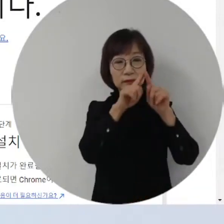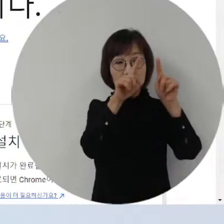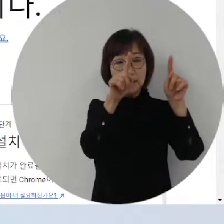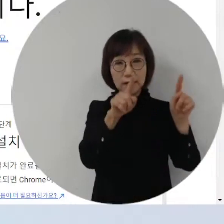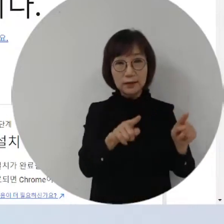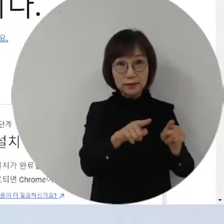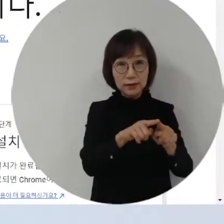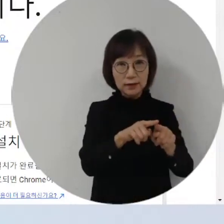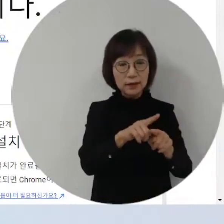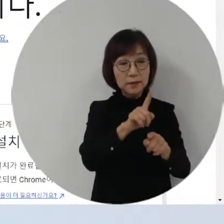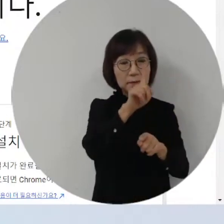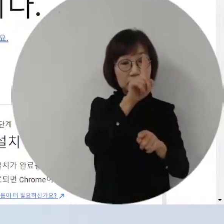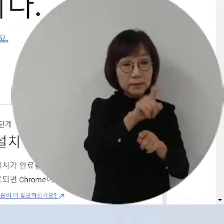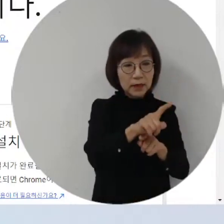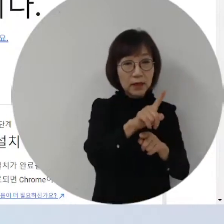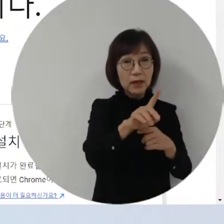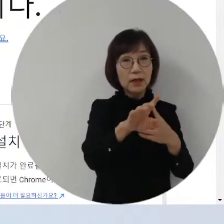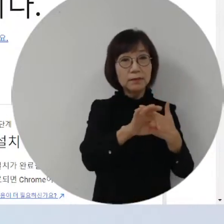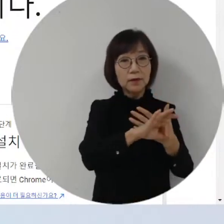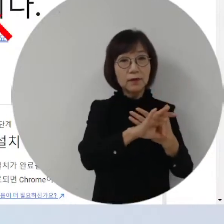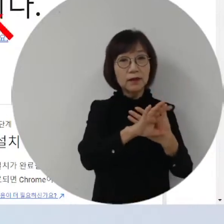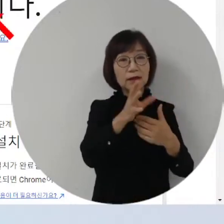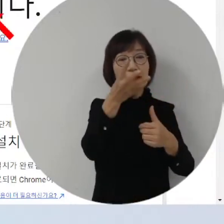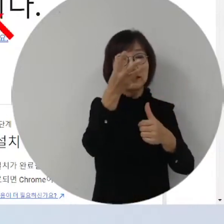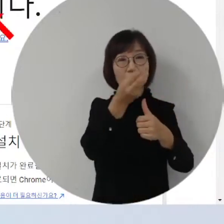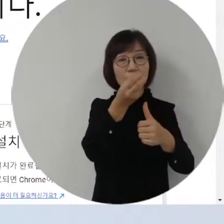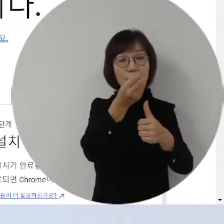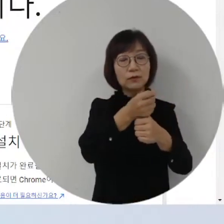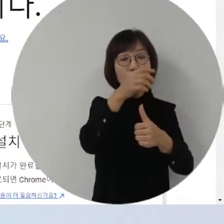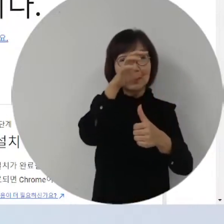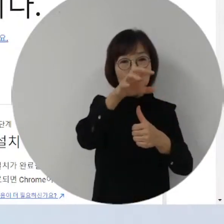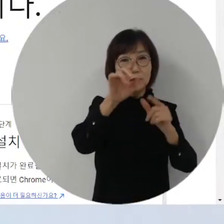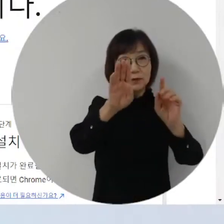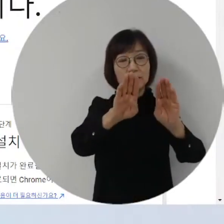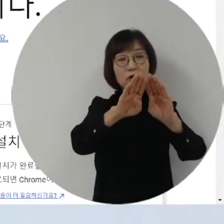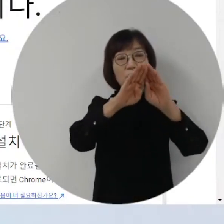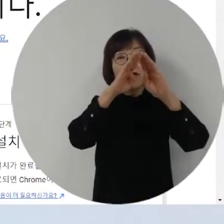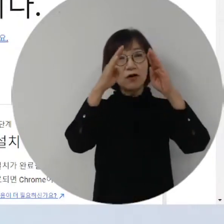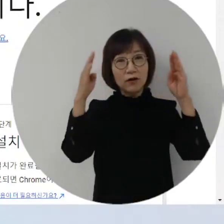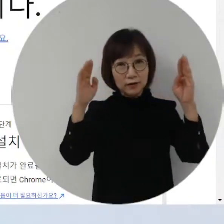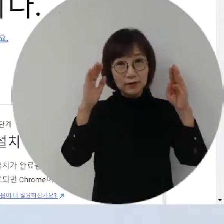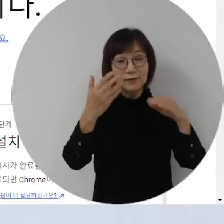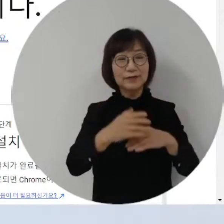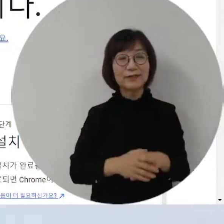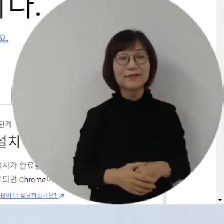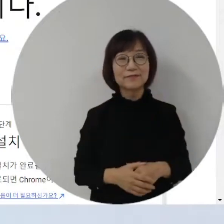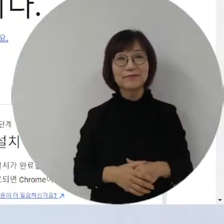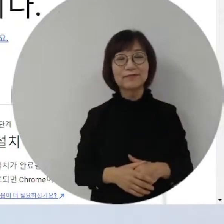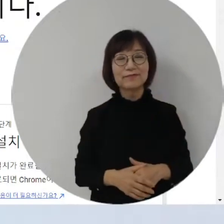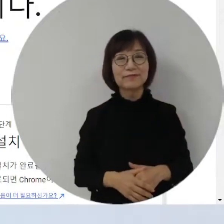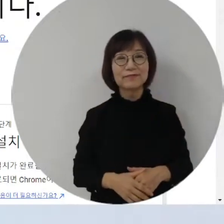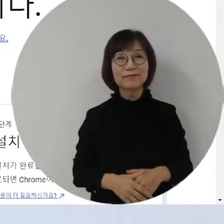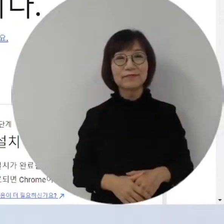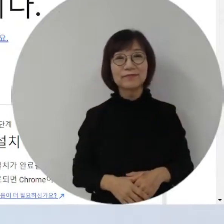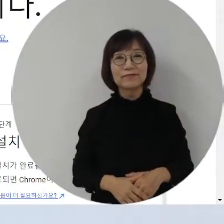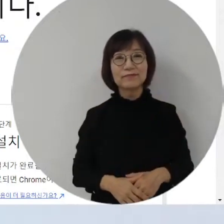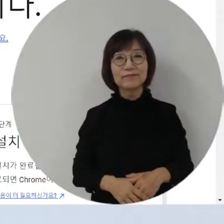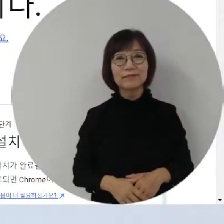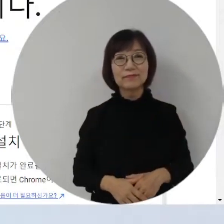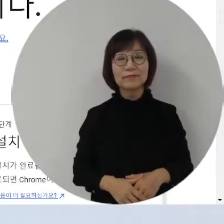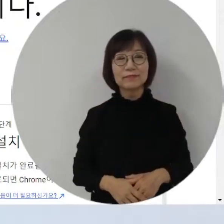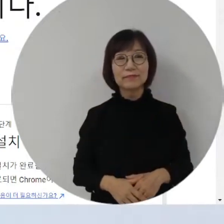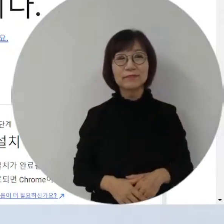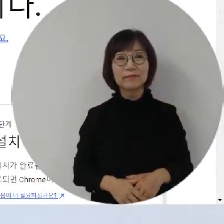거고요. 통일하기 위해서 작업 표시줄 하단에 파일 탐색기를 실행을 해주세요.